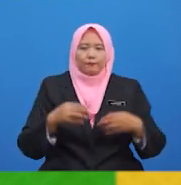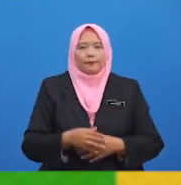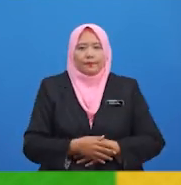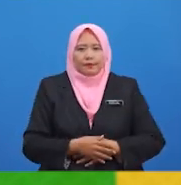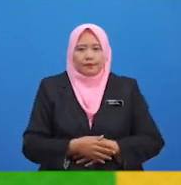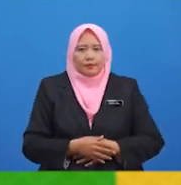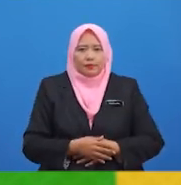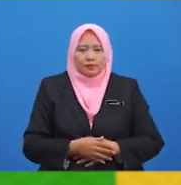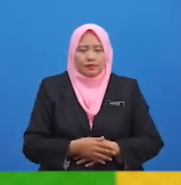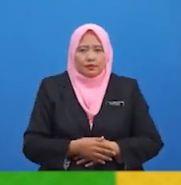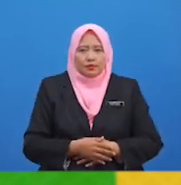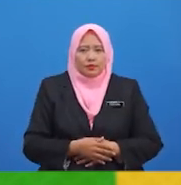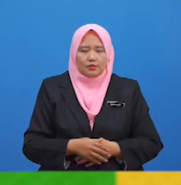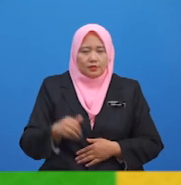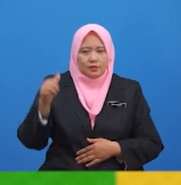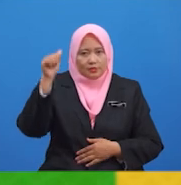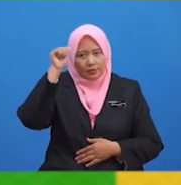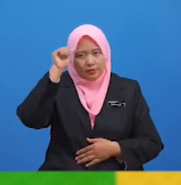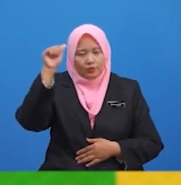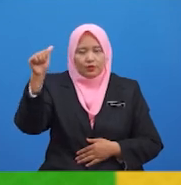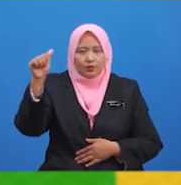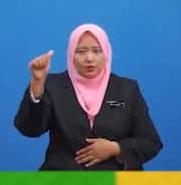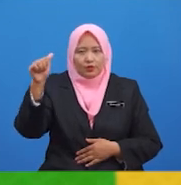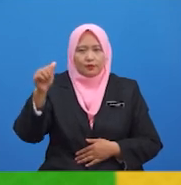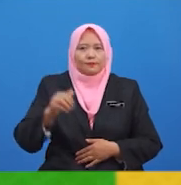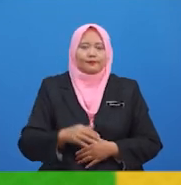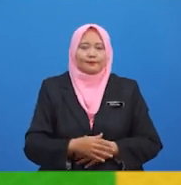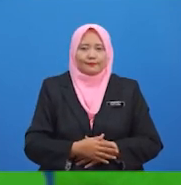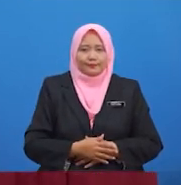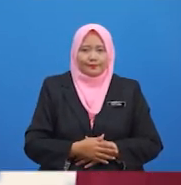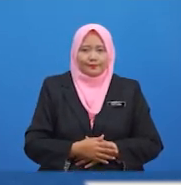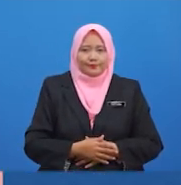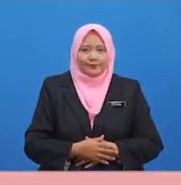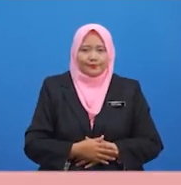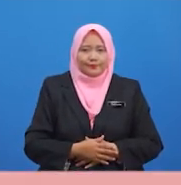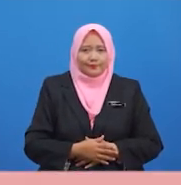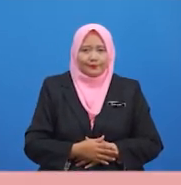taufik wal hidayah. Wassalamualaikum warahmatullahi wabarakatuh.